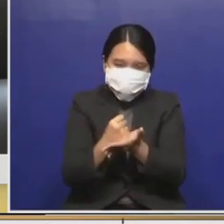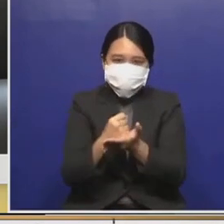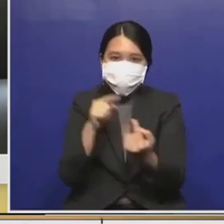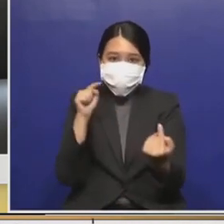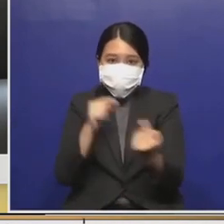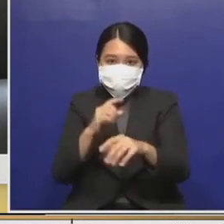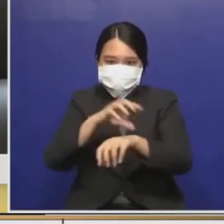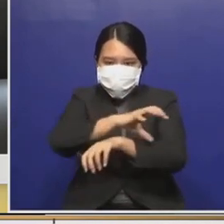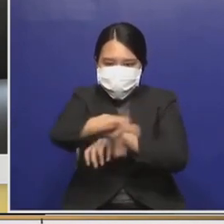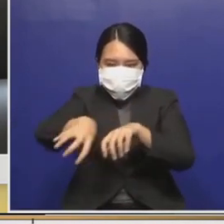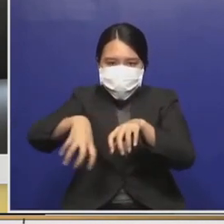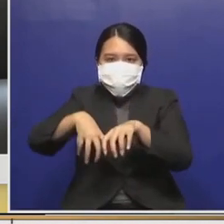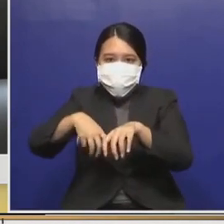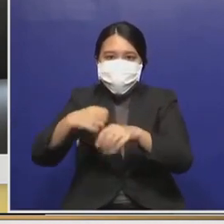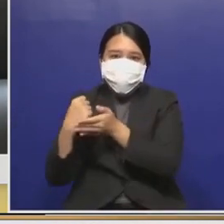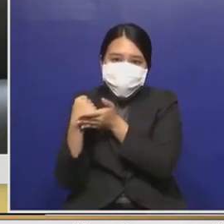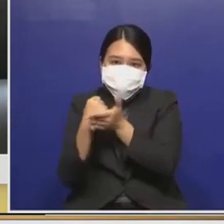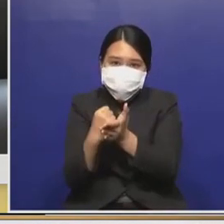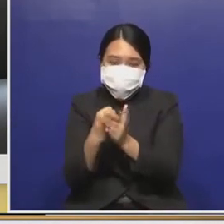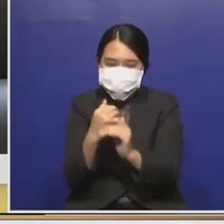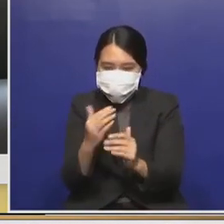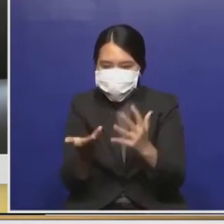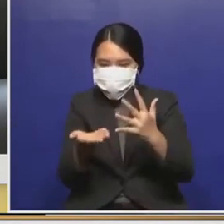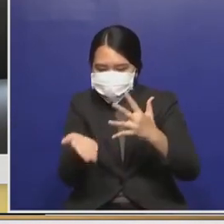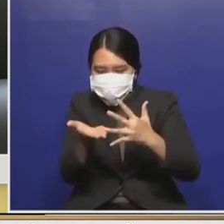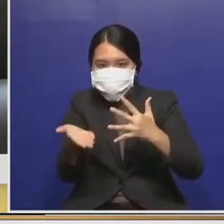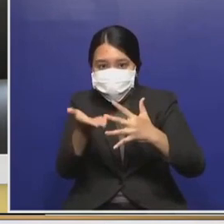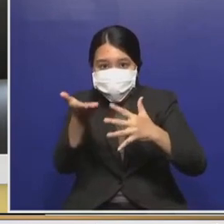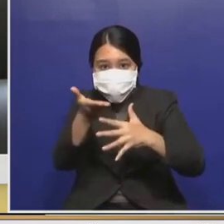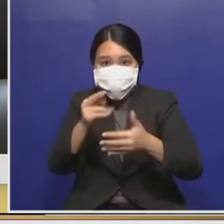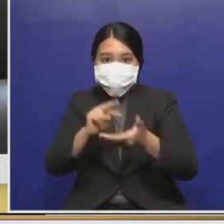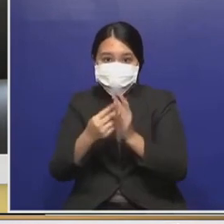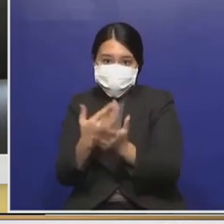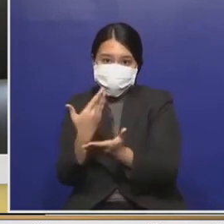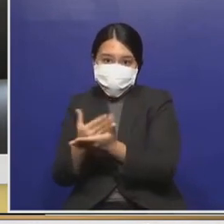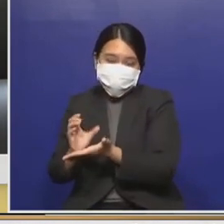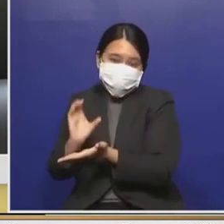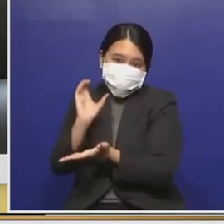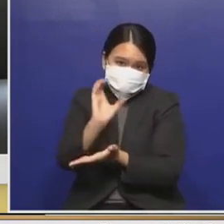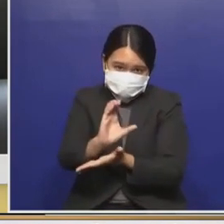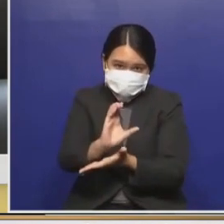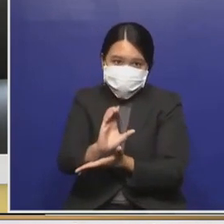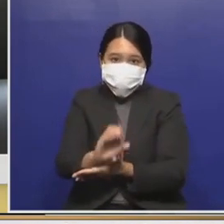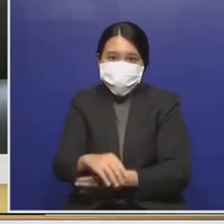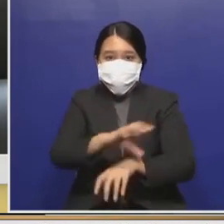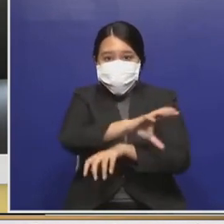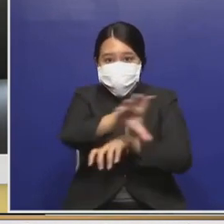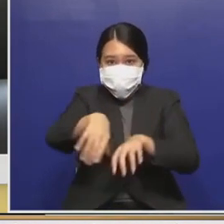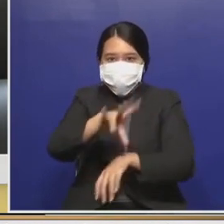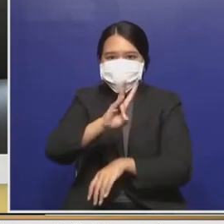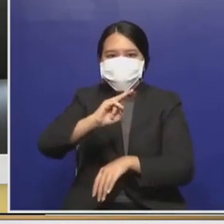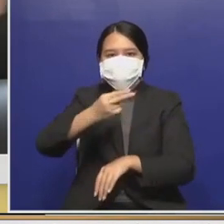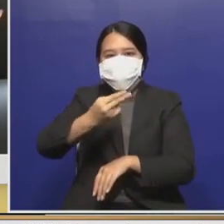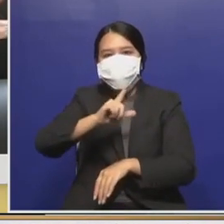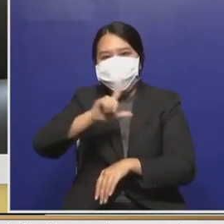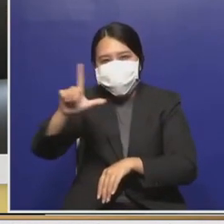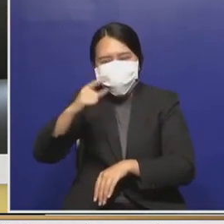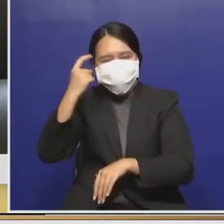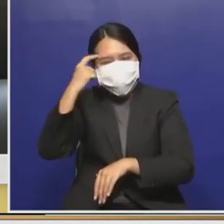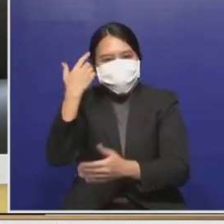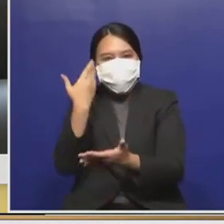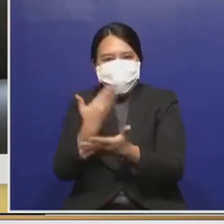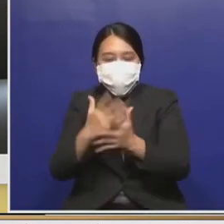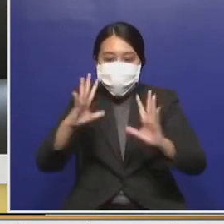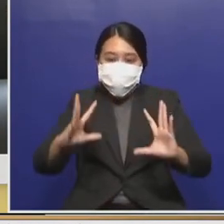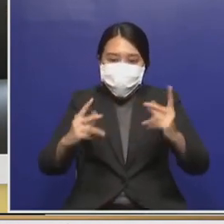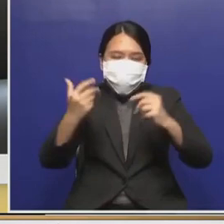านขึ้นมาท่านให้สินเชื่อกองทหมู่บ้านไปหมู่บ้ล 1 ลานก็ 70,000 กวล้านเงินไมหายไปไหนเลย